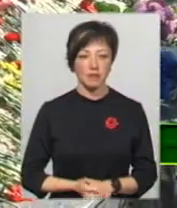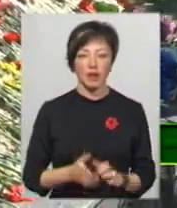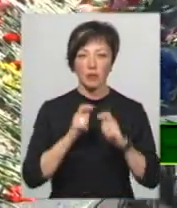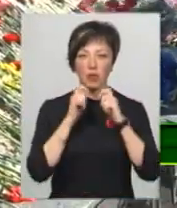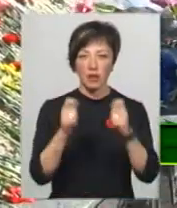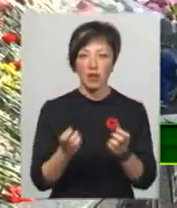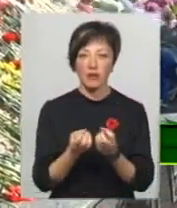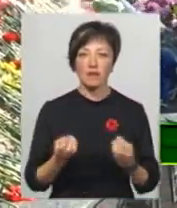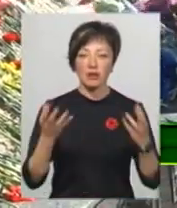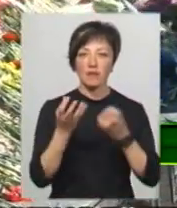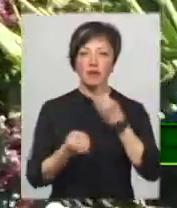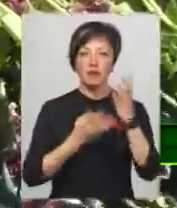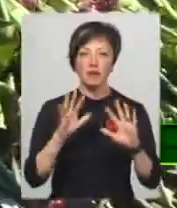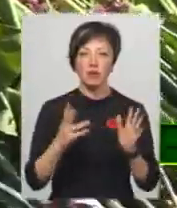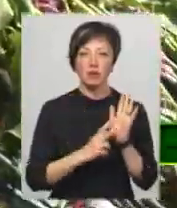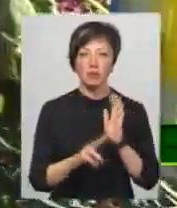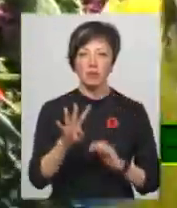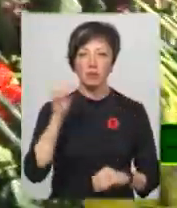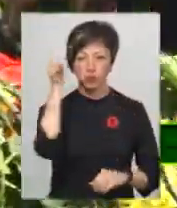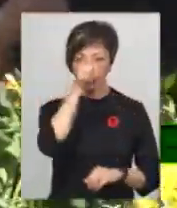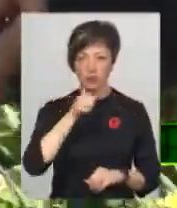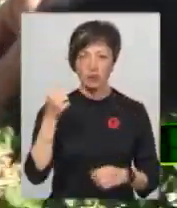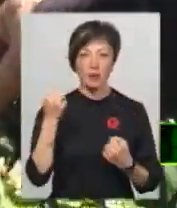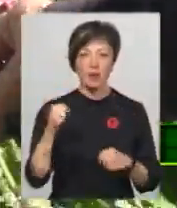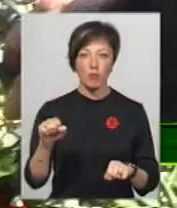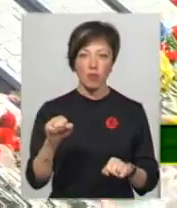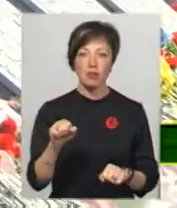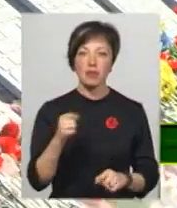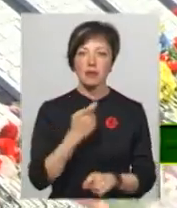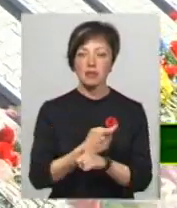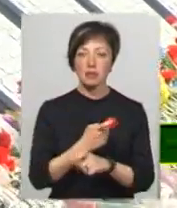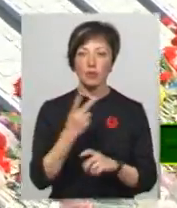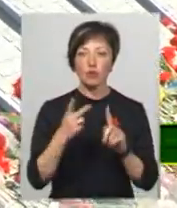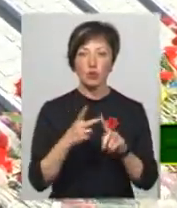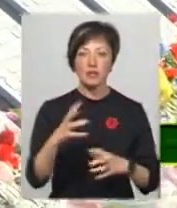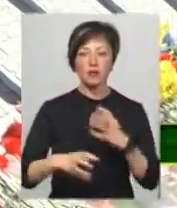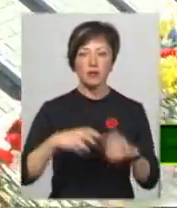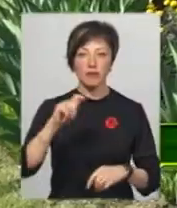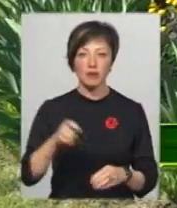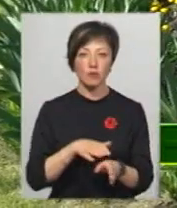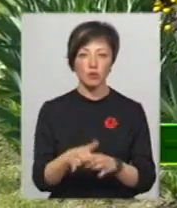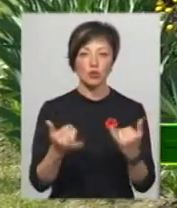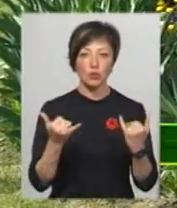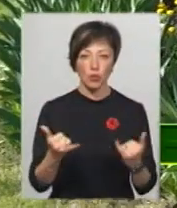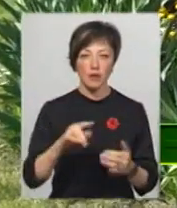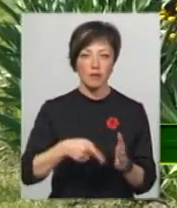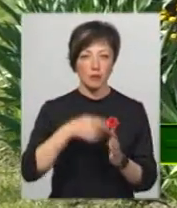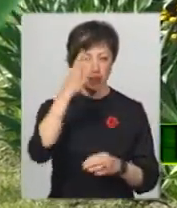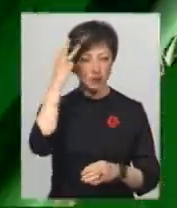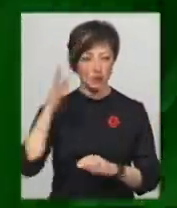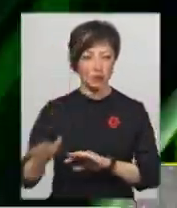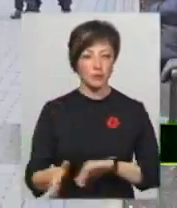Покладання вінків та квітів з нагоди 74-ї річниці перемоги над нацизмом у Другій світовій війні відбулося сьогодні у Хмельницькому.